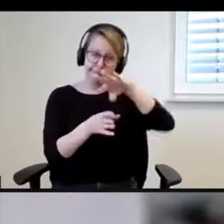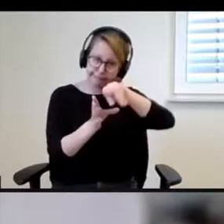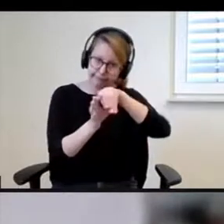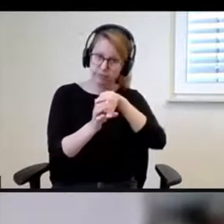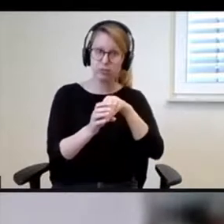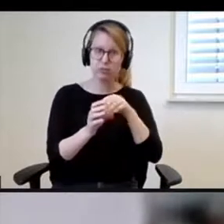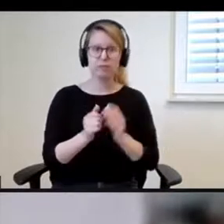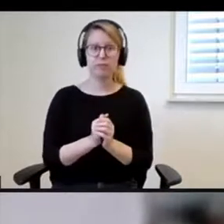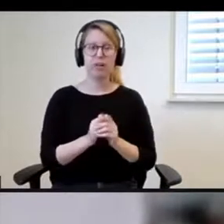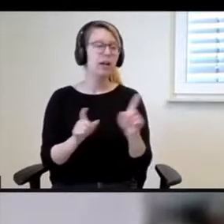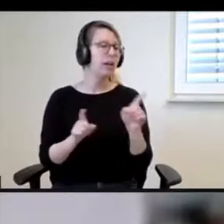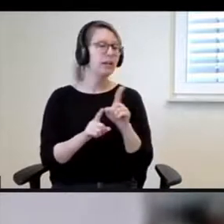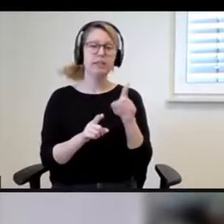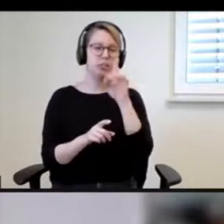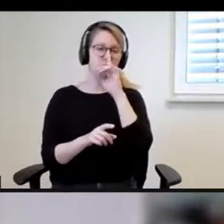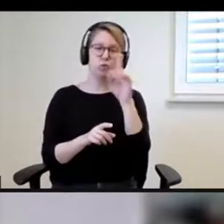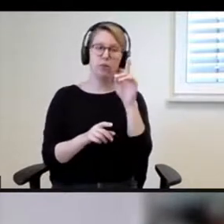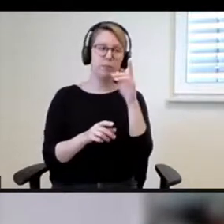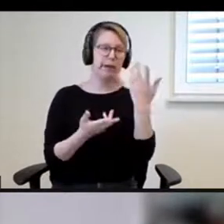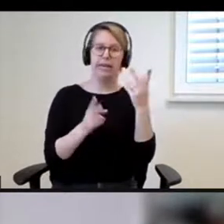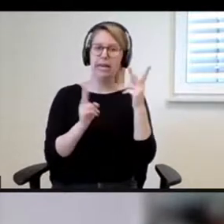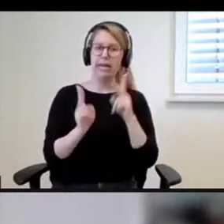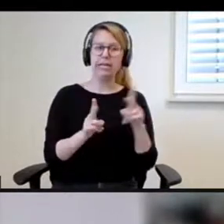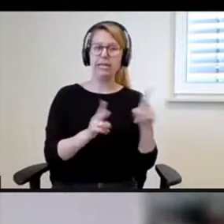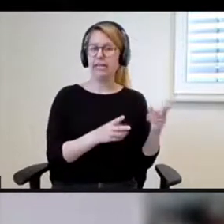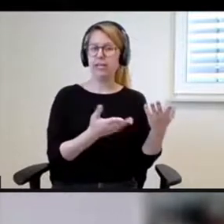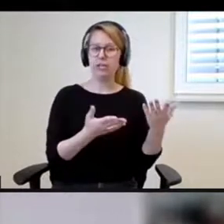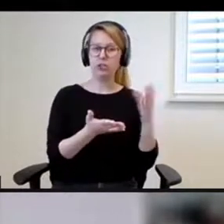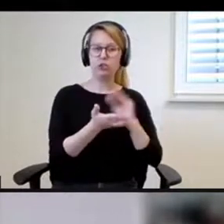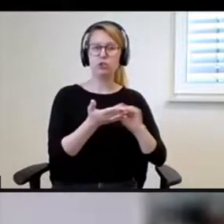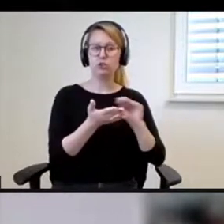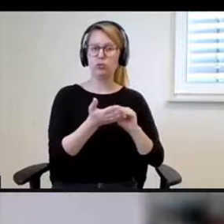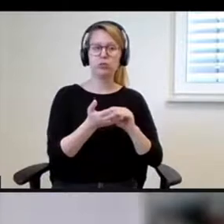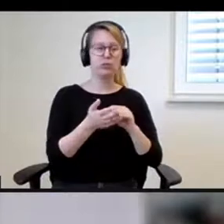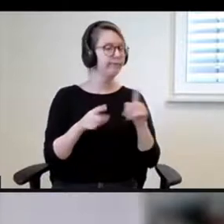der Regelschule, nee, das muss sich ja nur dann auch fortsetzen